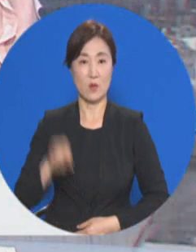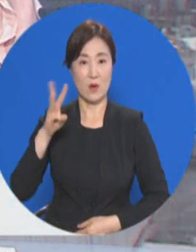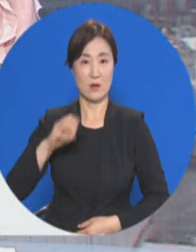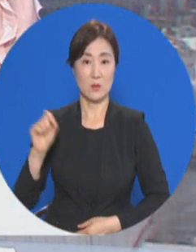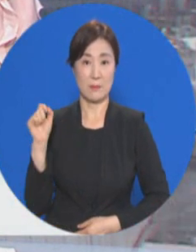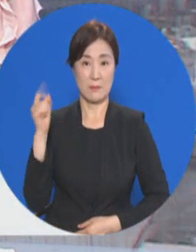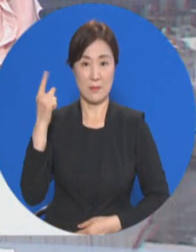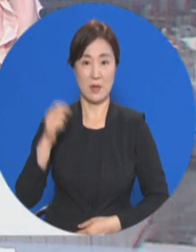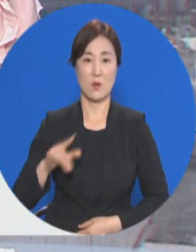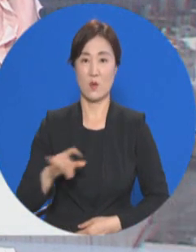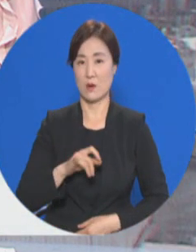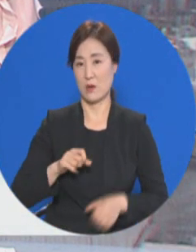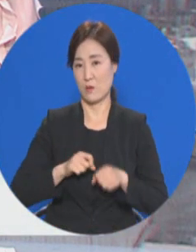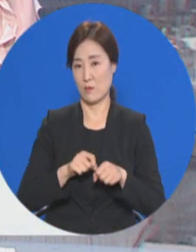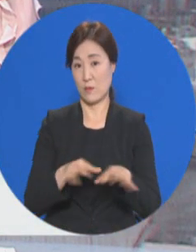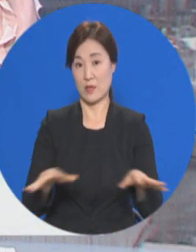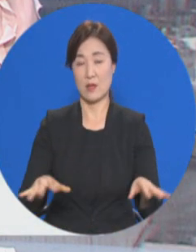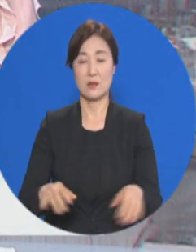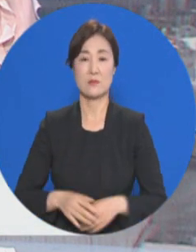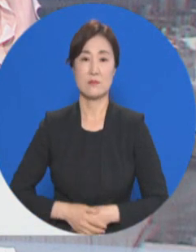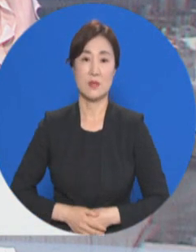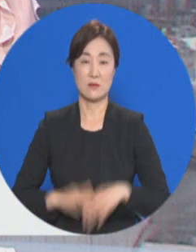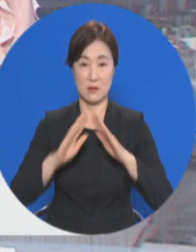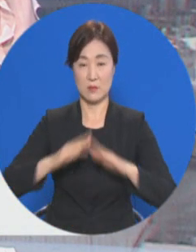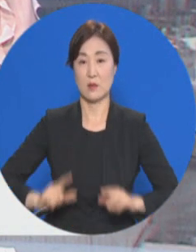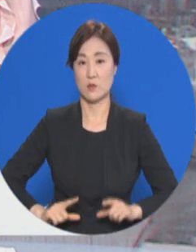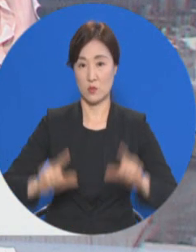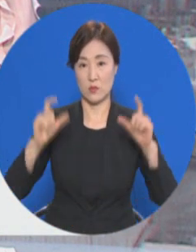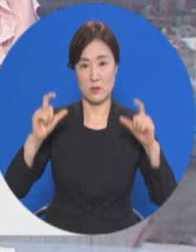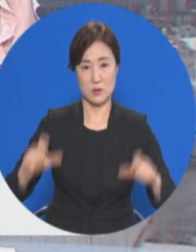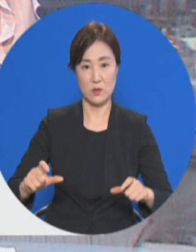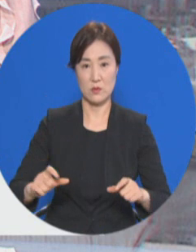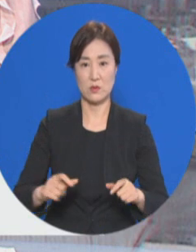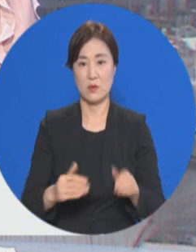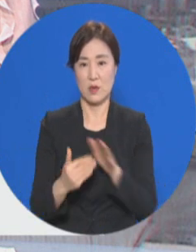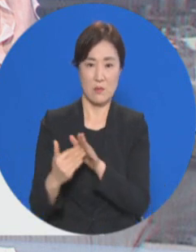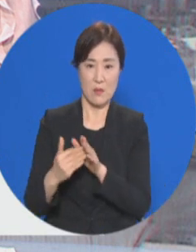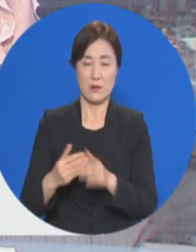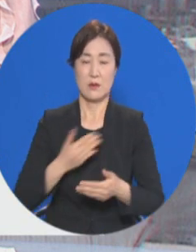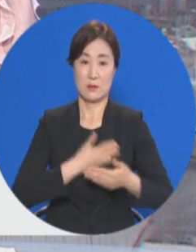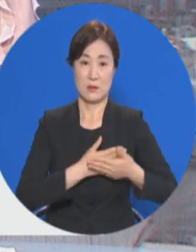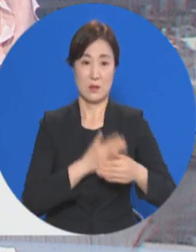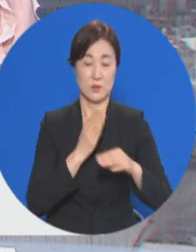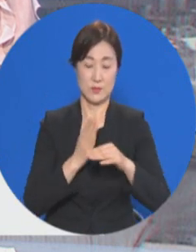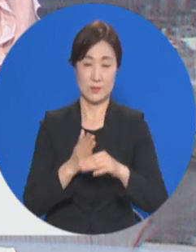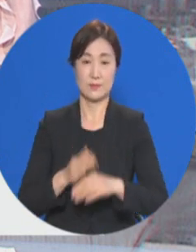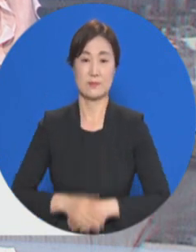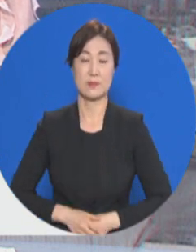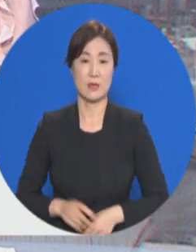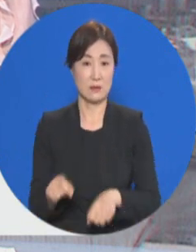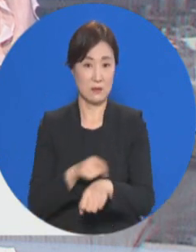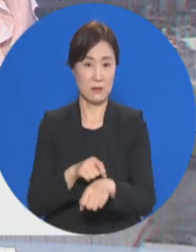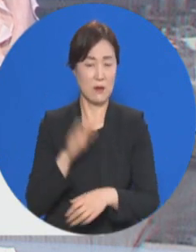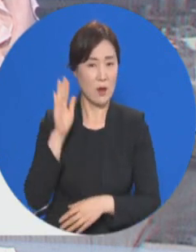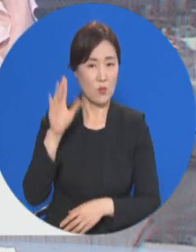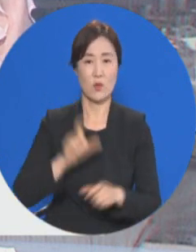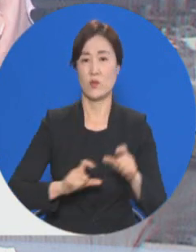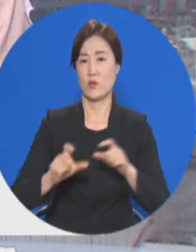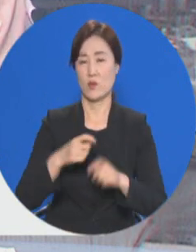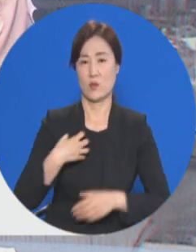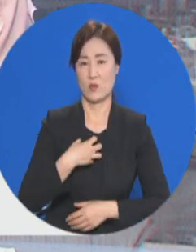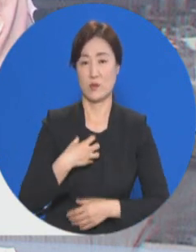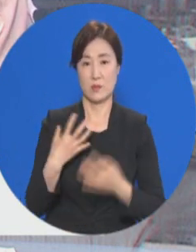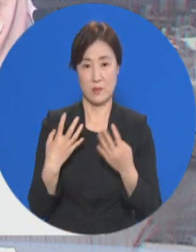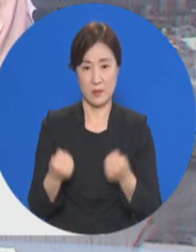광주발 코로나19 확산세를 전남 동부지역도 초긴장 상태로 예의주시하고 있습니다. 특히 앞으로가 더